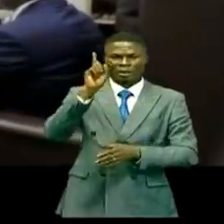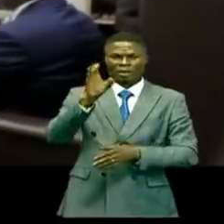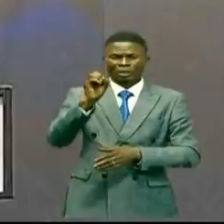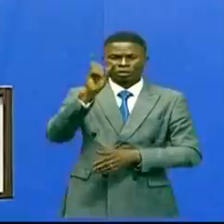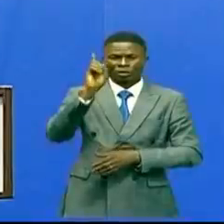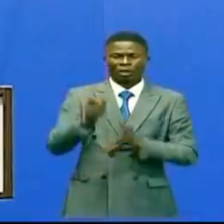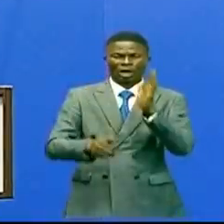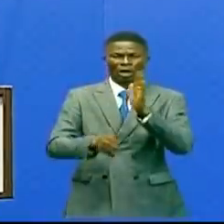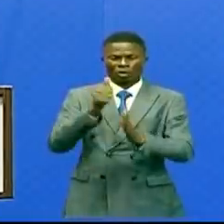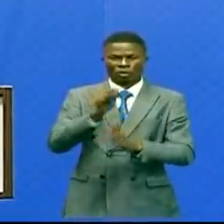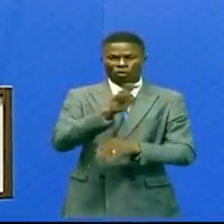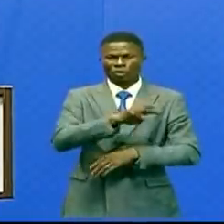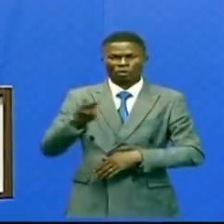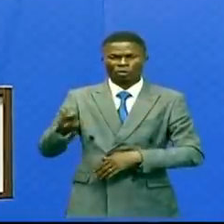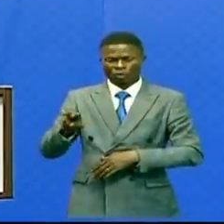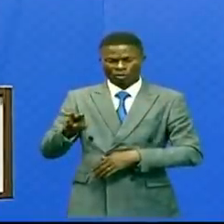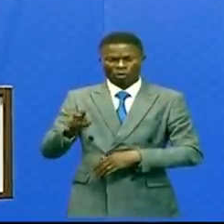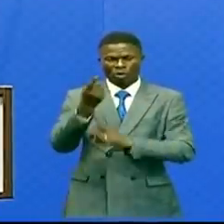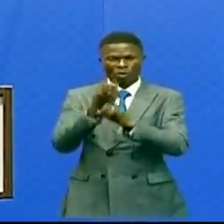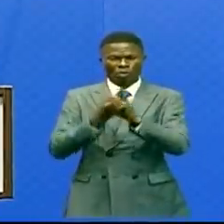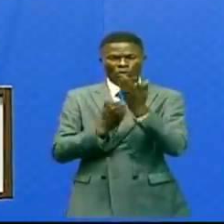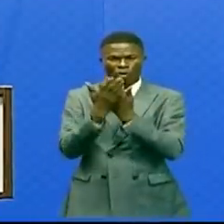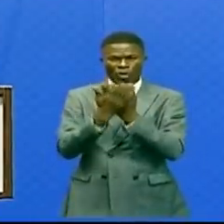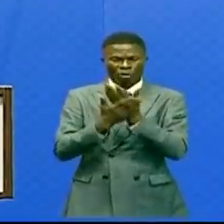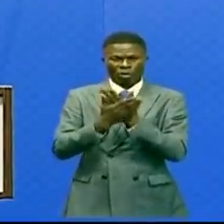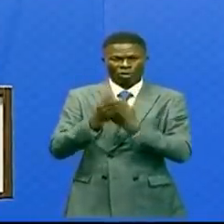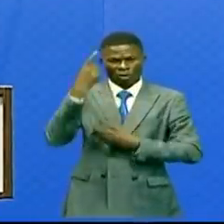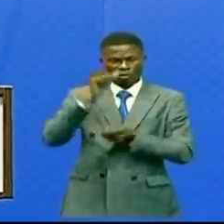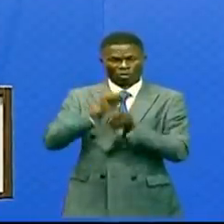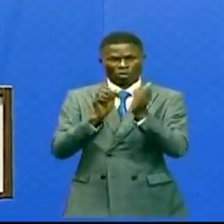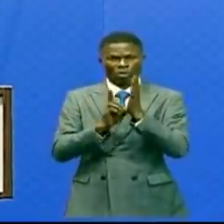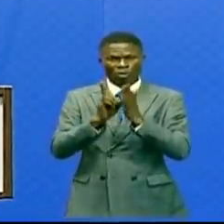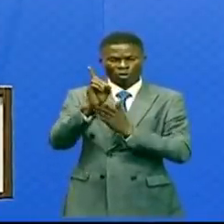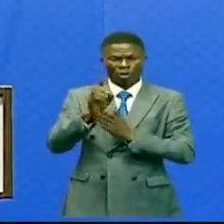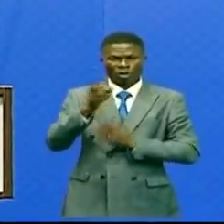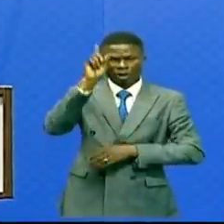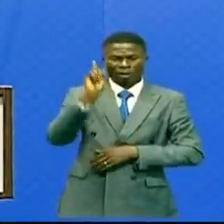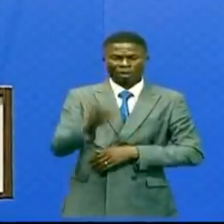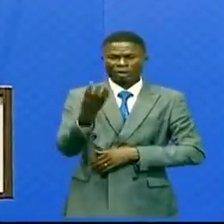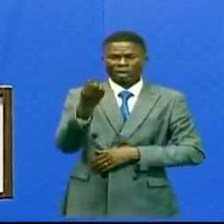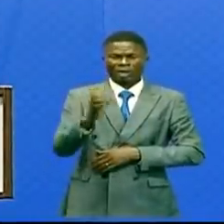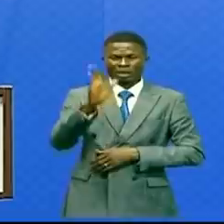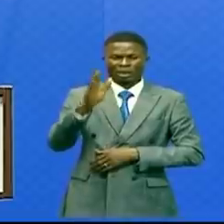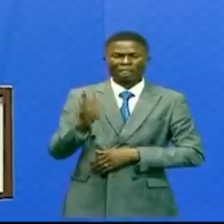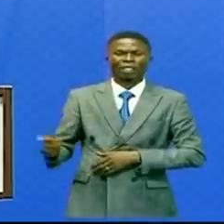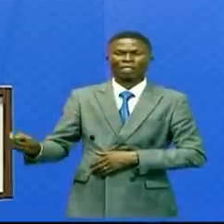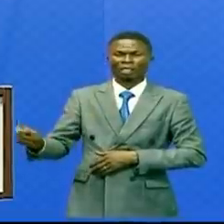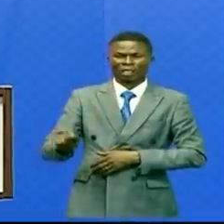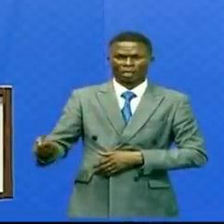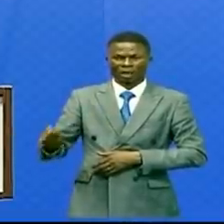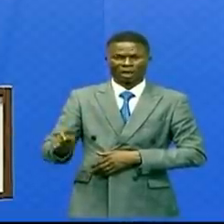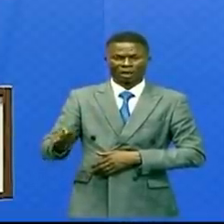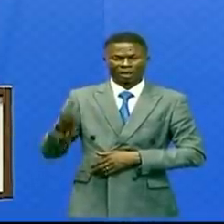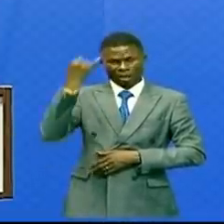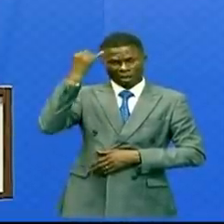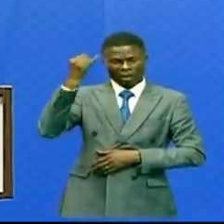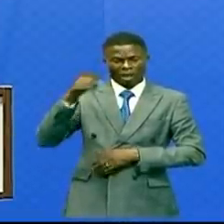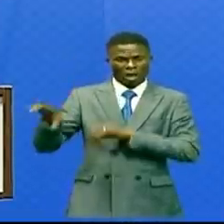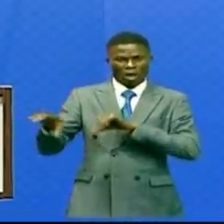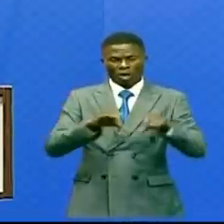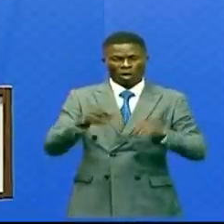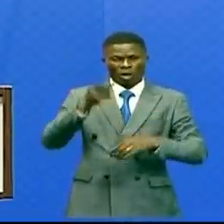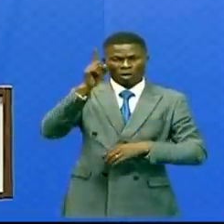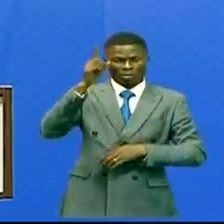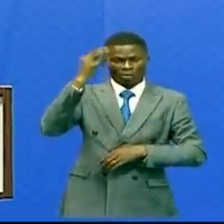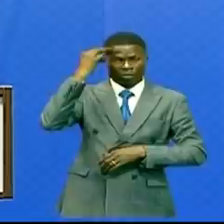2022. Au sujet du programme de développement de 145 territoires, dans le cadre de sa mise en œuvre, le Premier